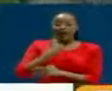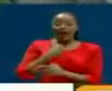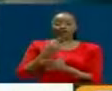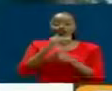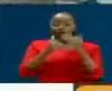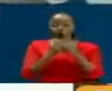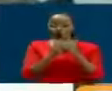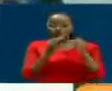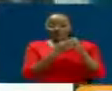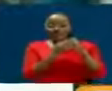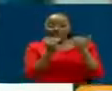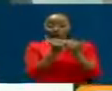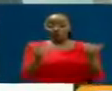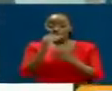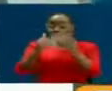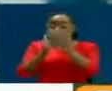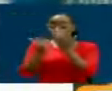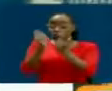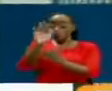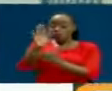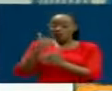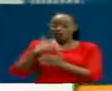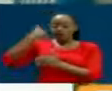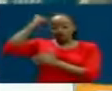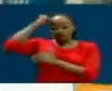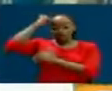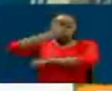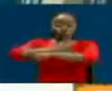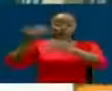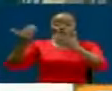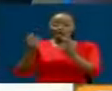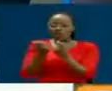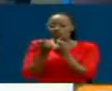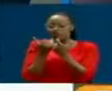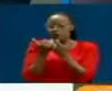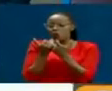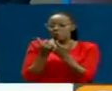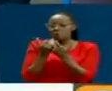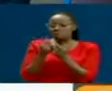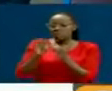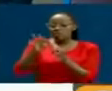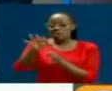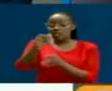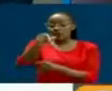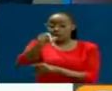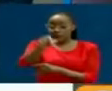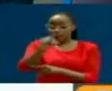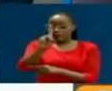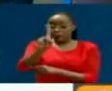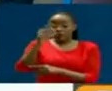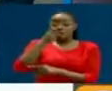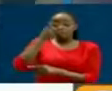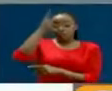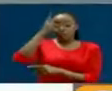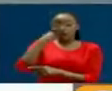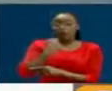watoto wake wote wamesomea katika shule hii ya msingi ya Olympic iliyoko mita chache kutoka nyumbani kwake. I'm telling you. Yeye ni mmoja wa wazazi